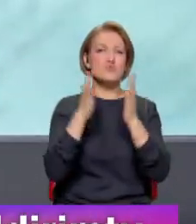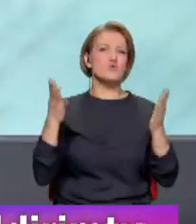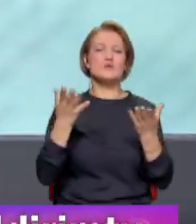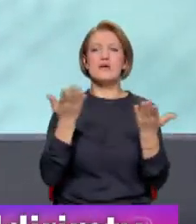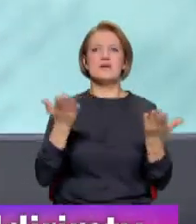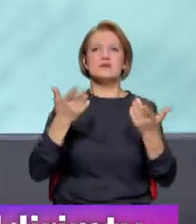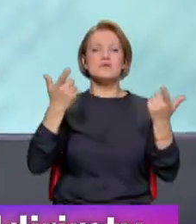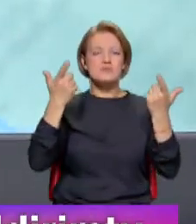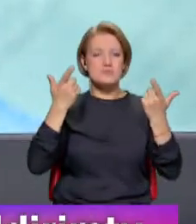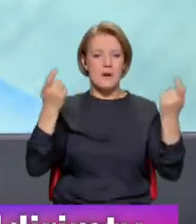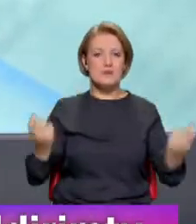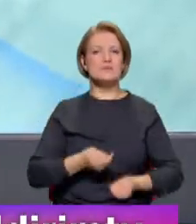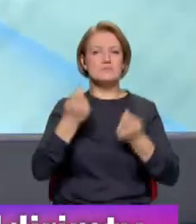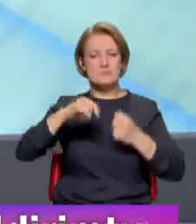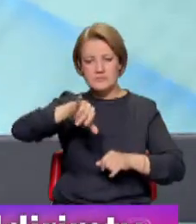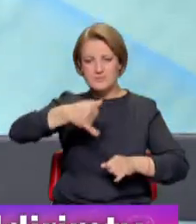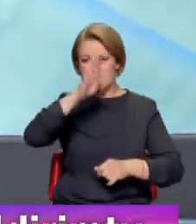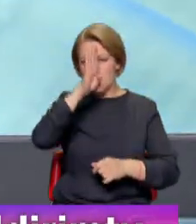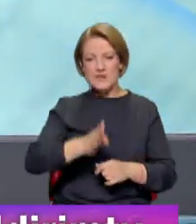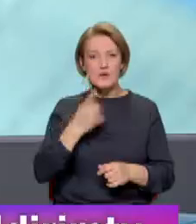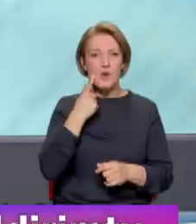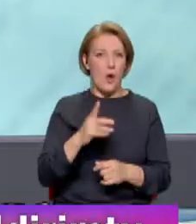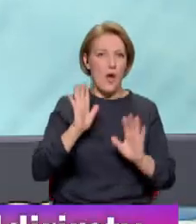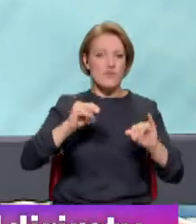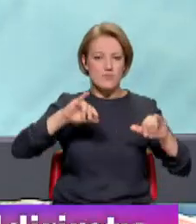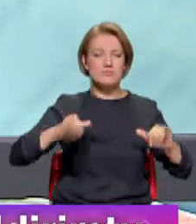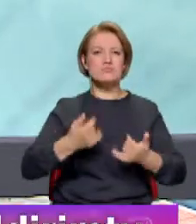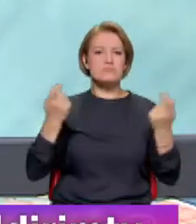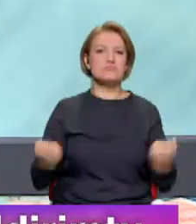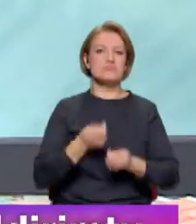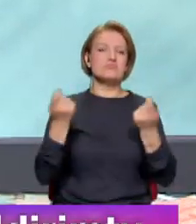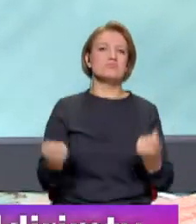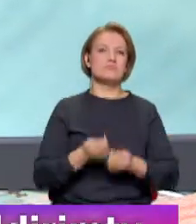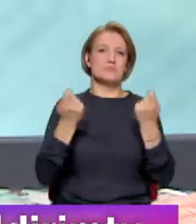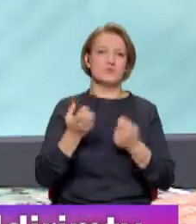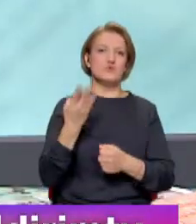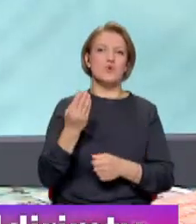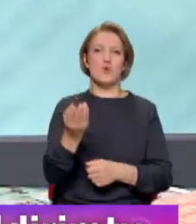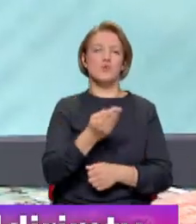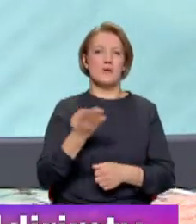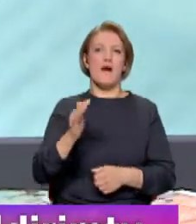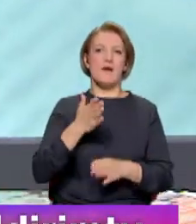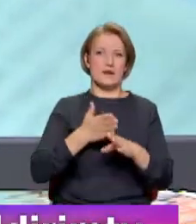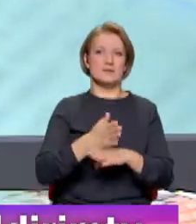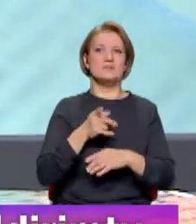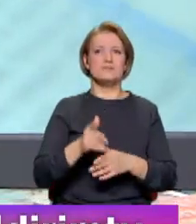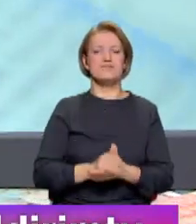Çünkü üzerlerinde ciddi anlamda bir çalışma yükü var ve çoğu da